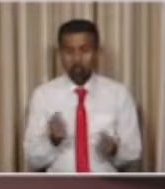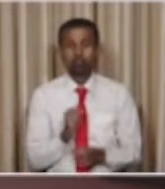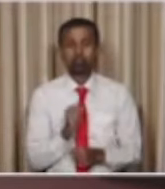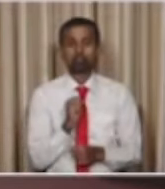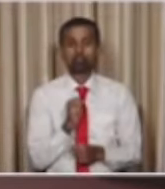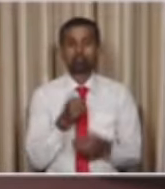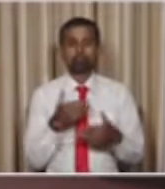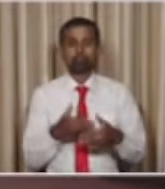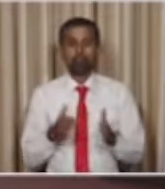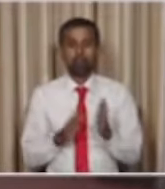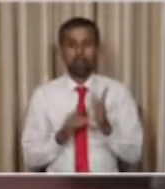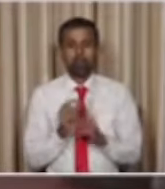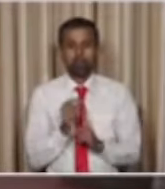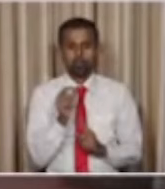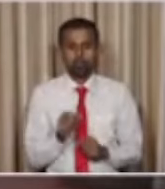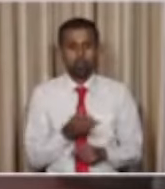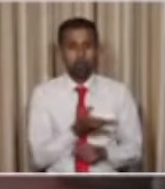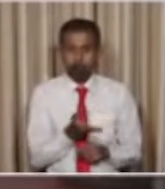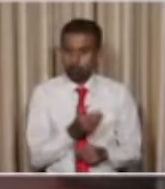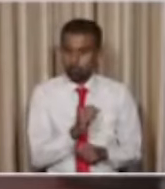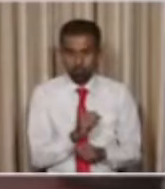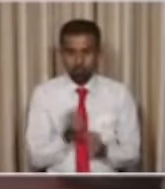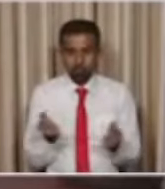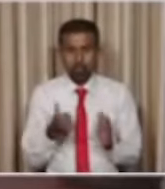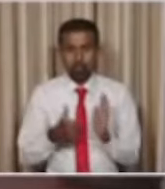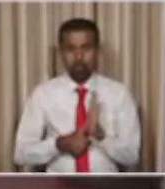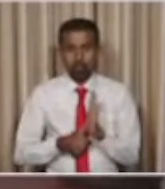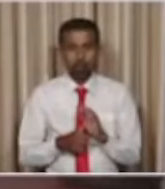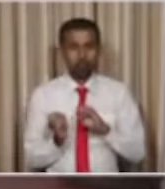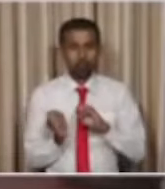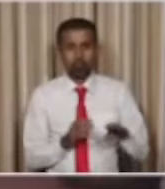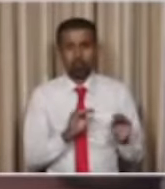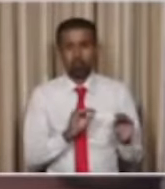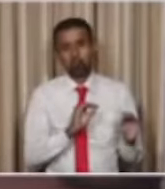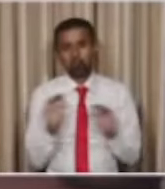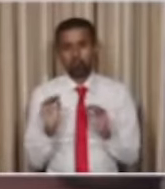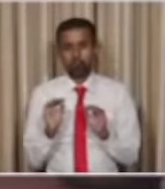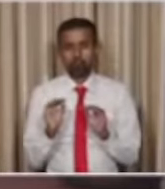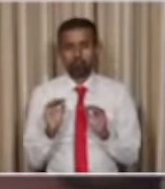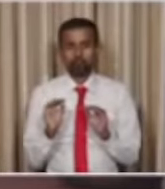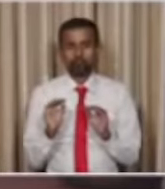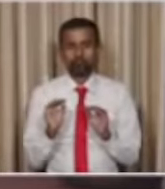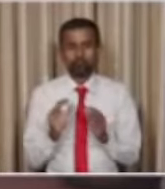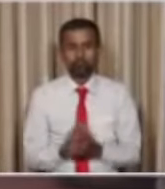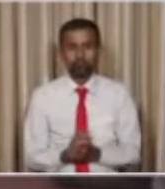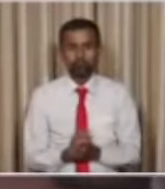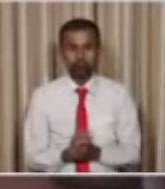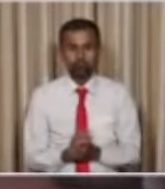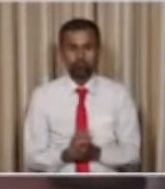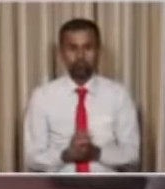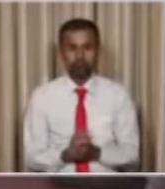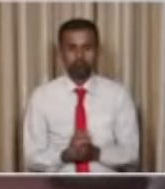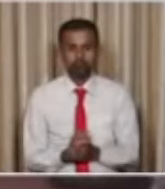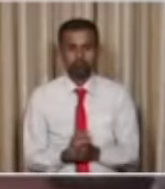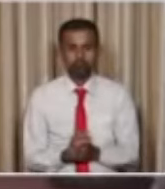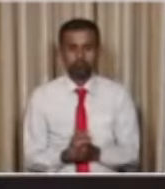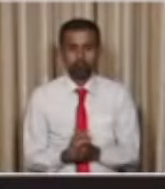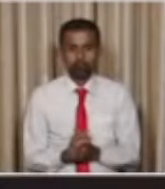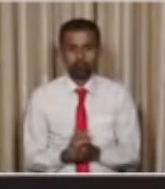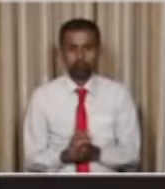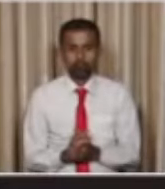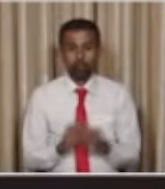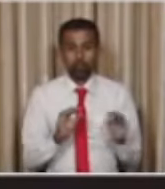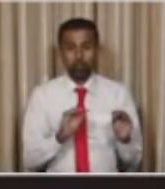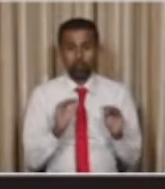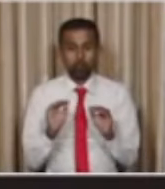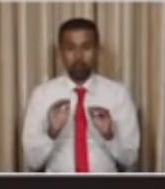ඕන? කැබිනට් අමාත්‍යවරේ සභාවේ නැත්නම් 50 ගන්න නැතුව සභාව කල් තියන්න ඕන. ඔබතුමා පොඩකින්න ගරු මන්ත්‍රීතුමා සභාව